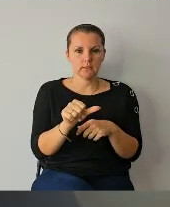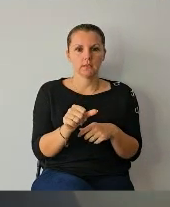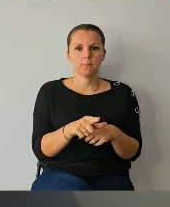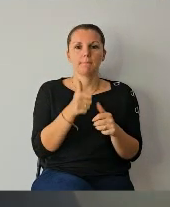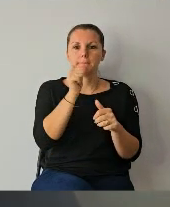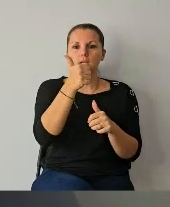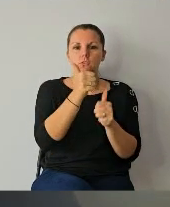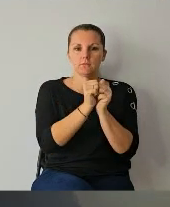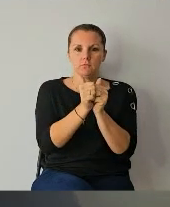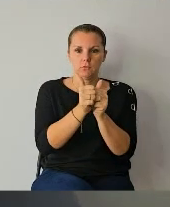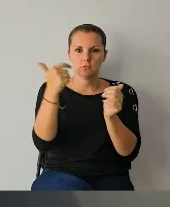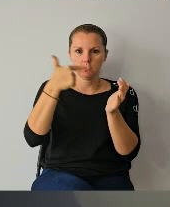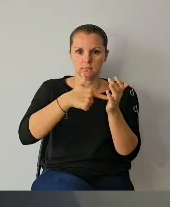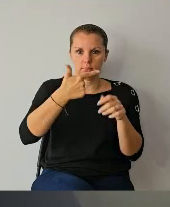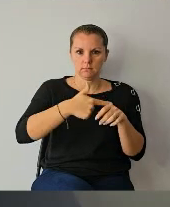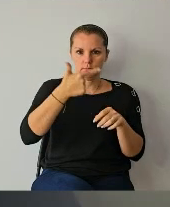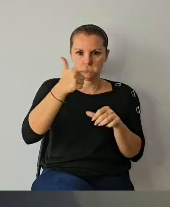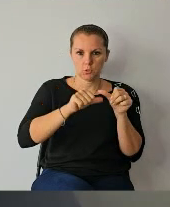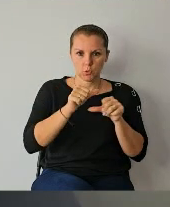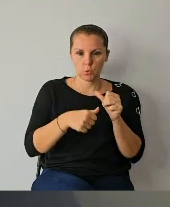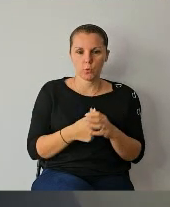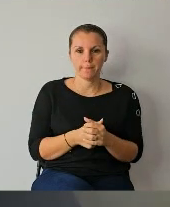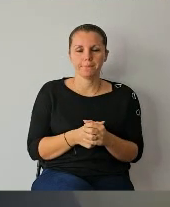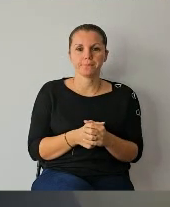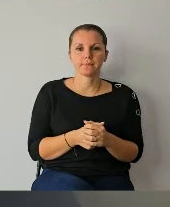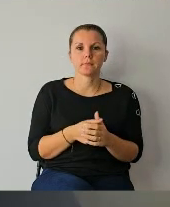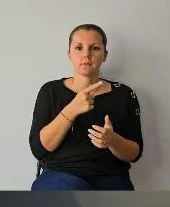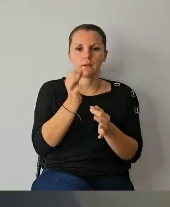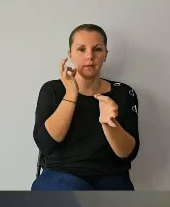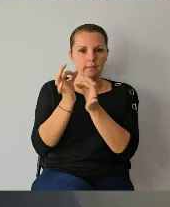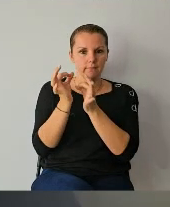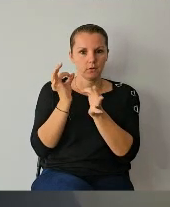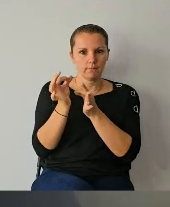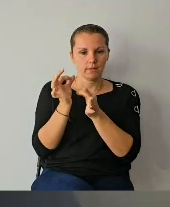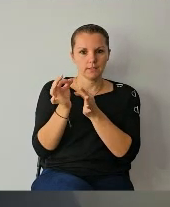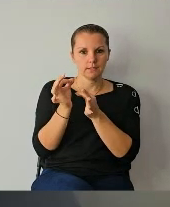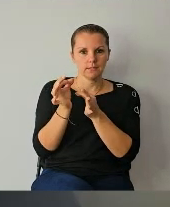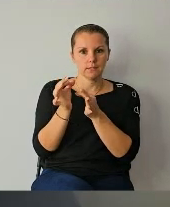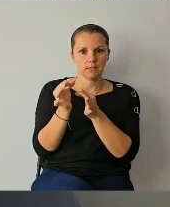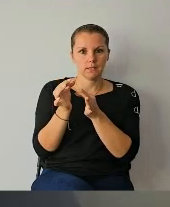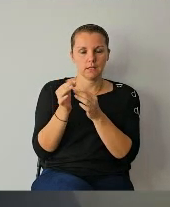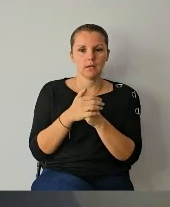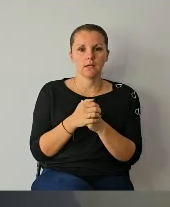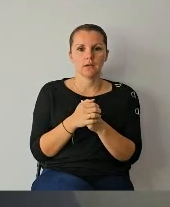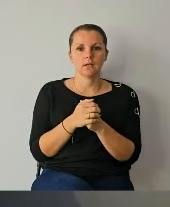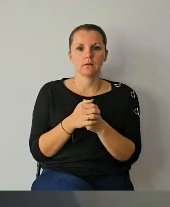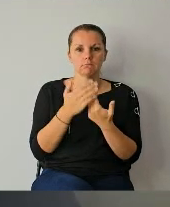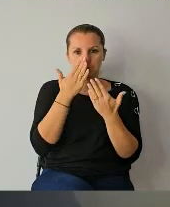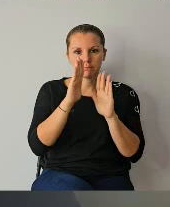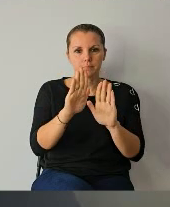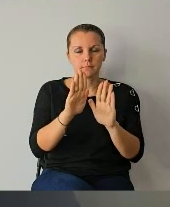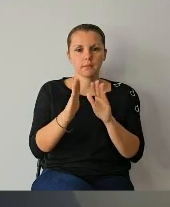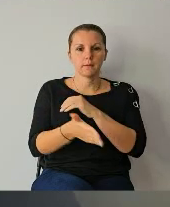1 września 2022 roku. Jest to informacja wykazana na podstawie SIO,